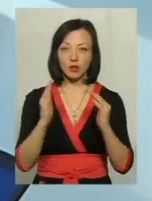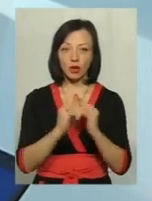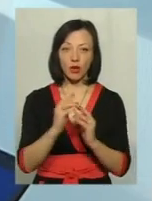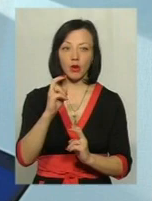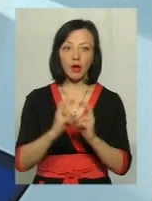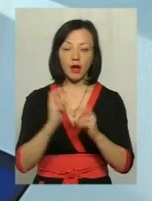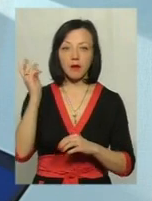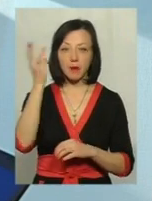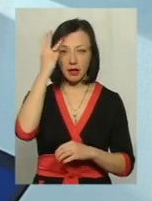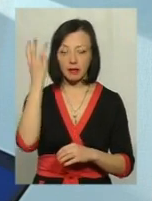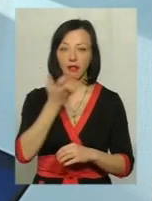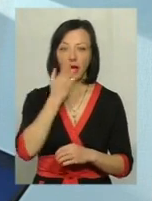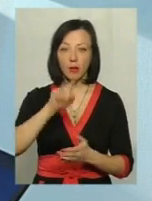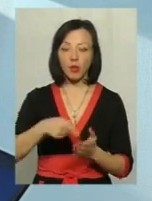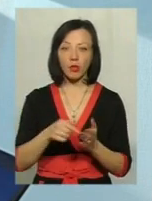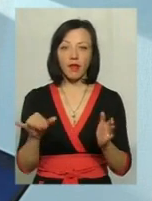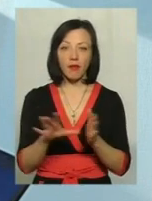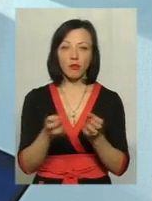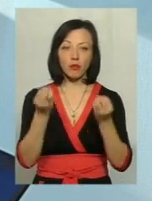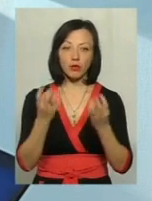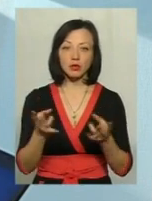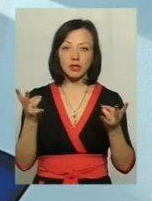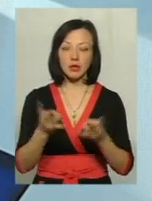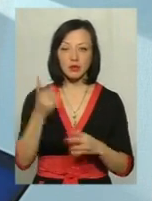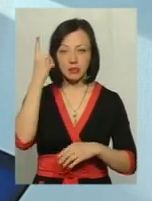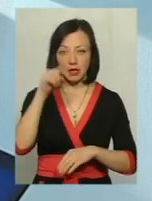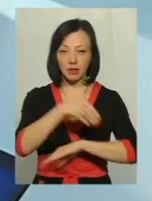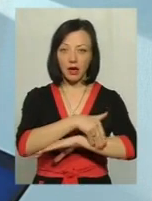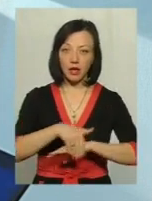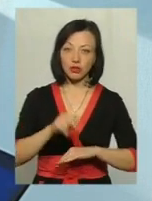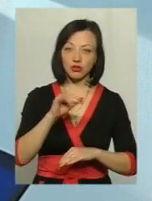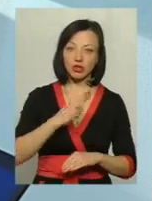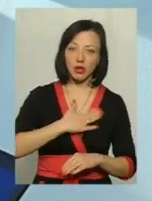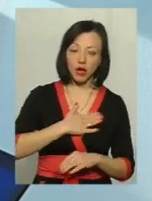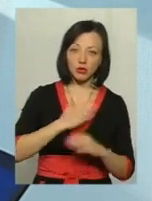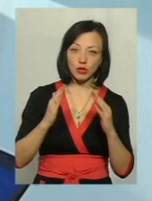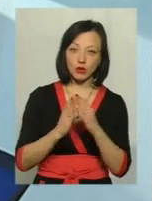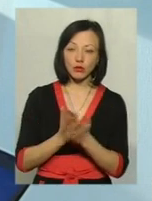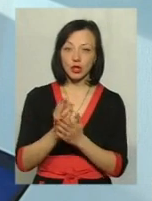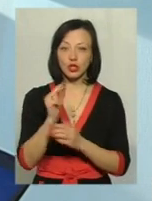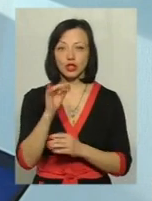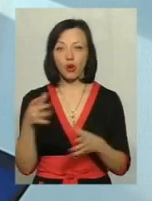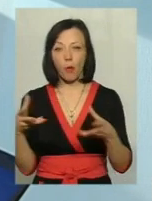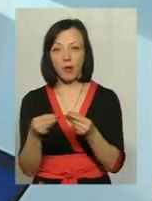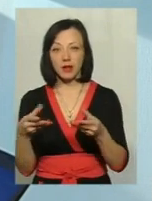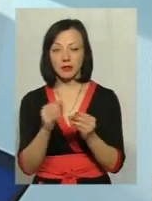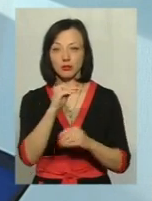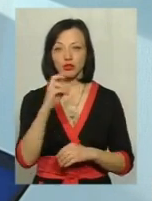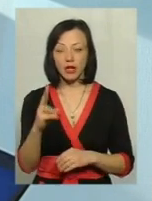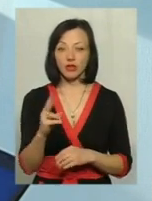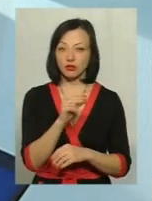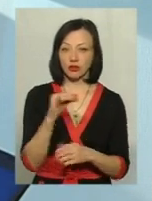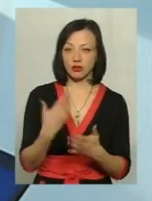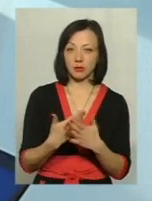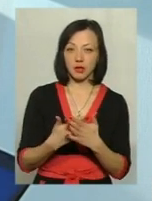підприємство «Хмельницьк теплокомуненерго». Тут просто треба знати адрес, чи це наш будинок ми обслуговуємо, чи це кооперативний ЖЕК, чи,